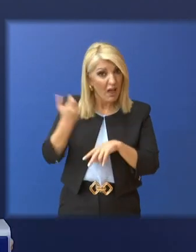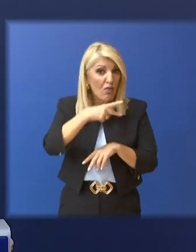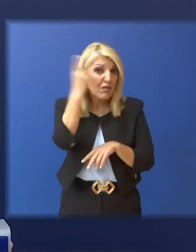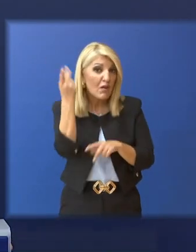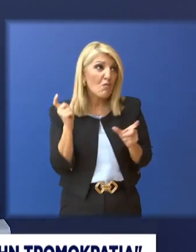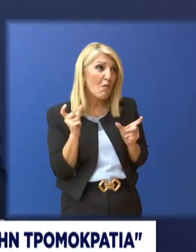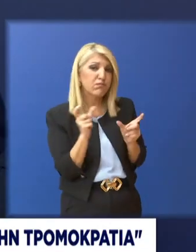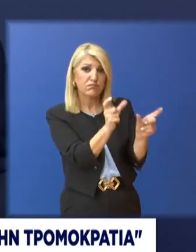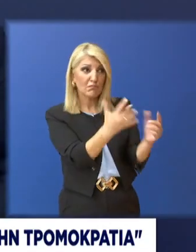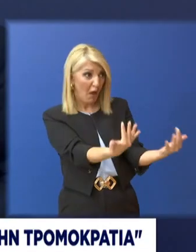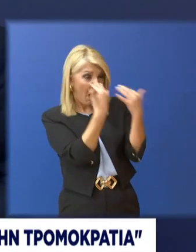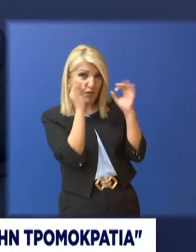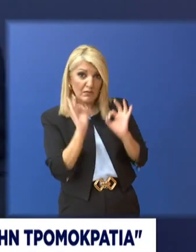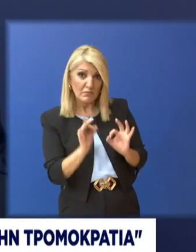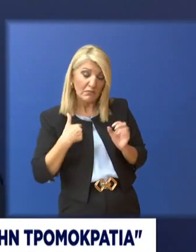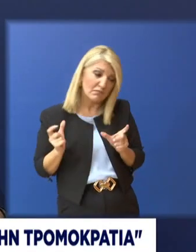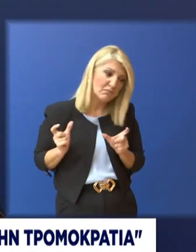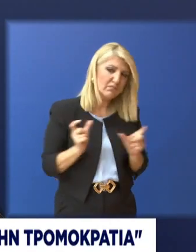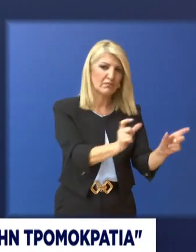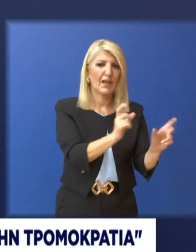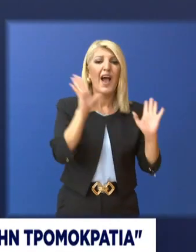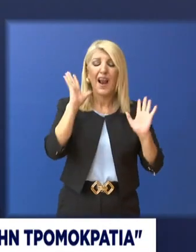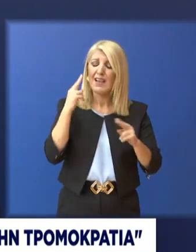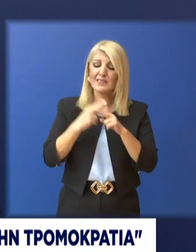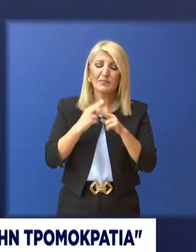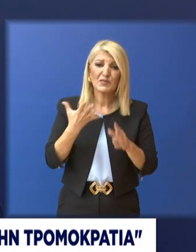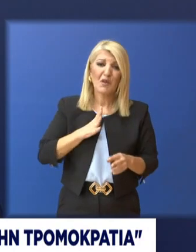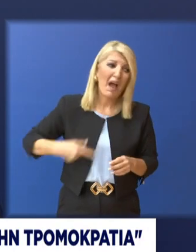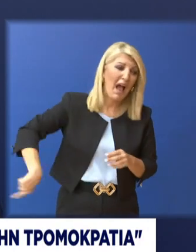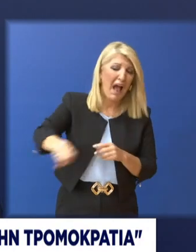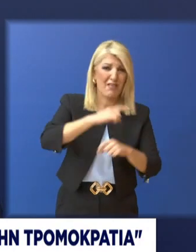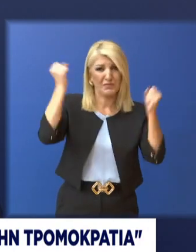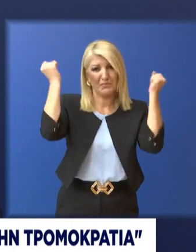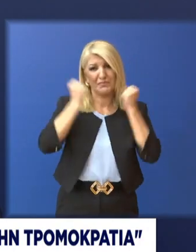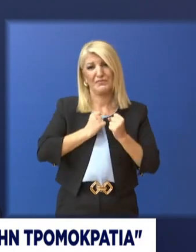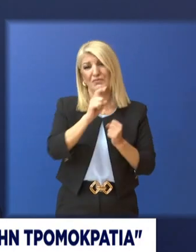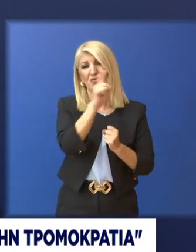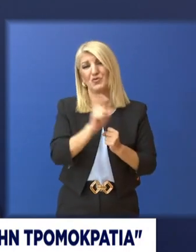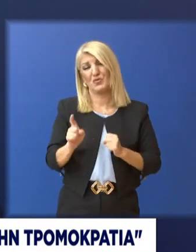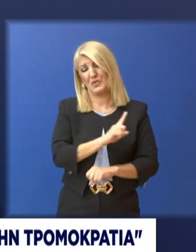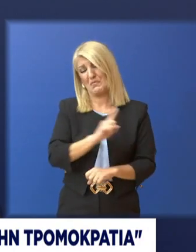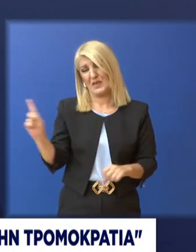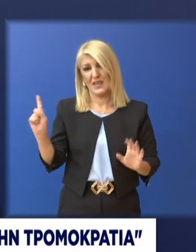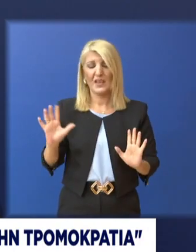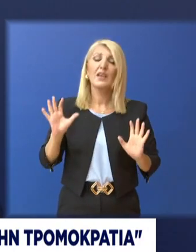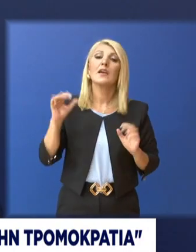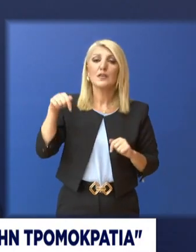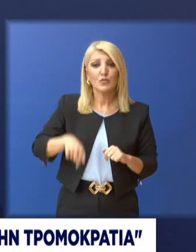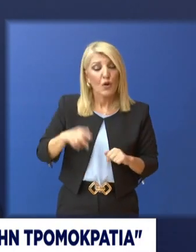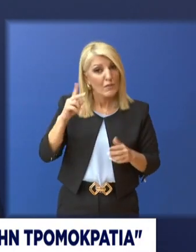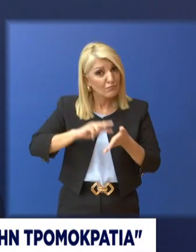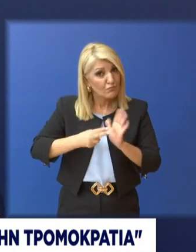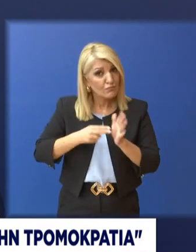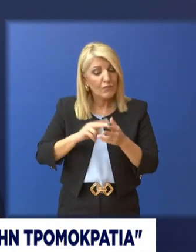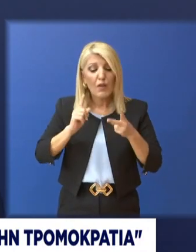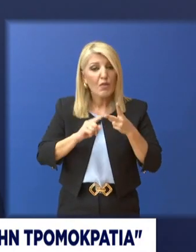αποτραπεί μια ανθρωπιστική κρίση εξ όσου σημαντικό είναι και να αποτραπεί ο κίνδυνος μιας μεγαλύτερης ανάφλεξης στην περιοχή με την